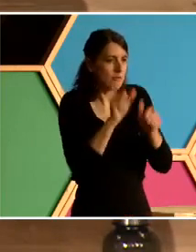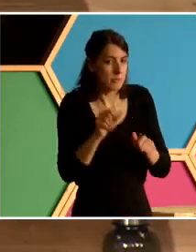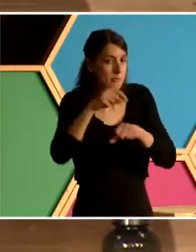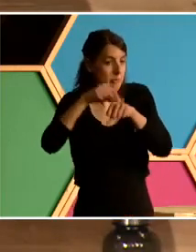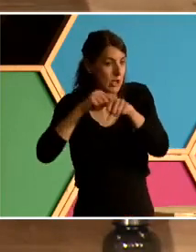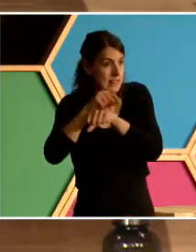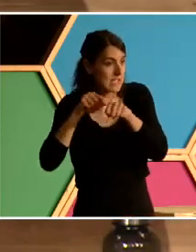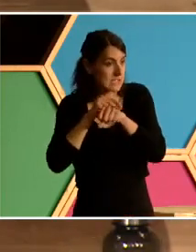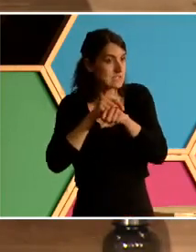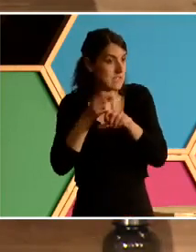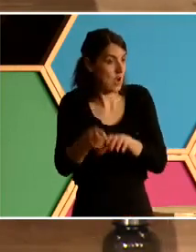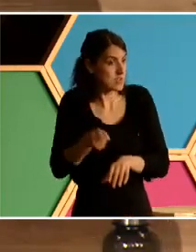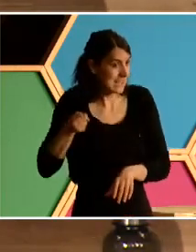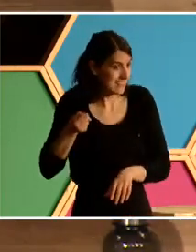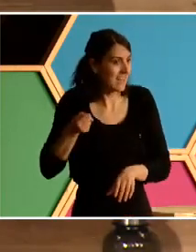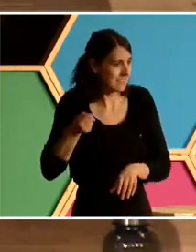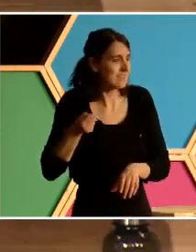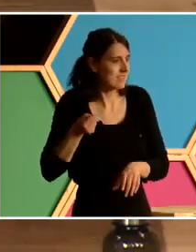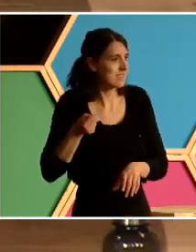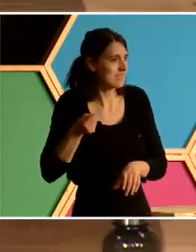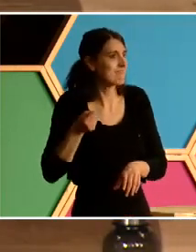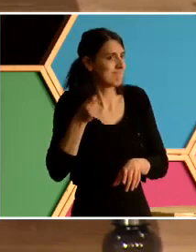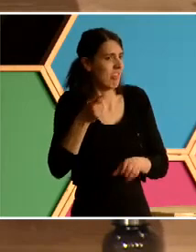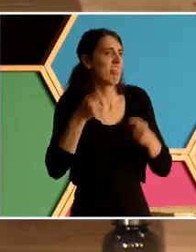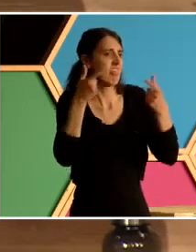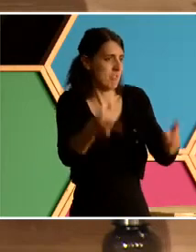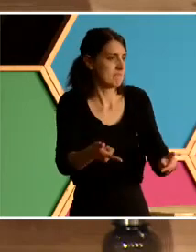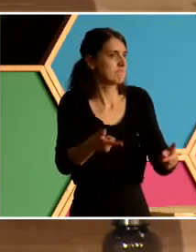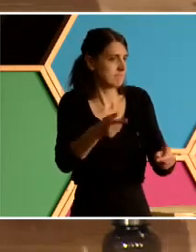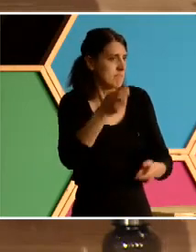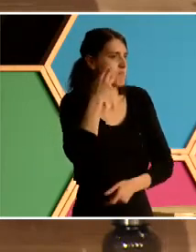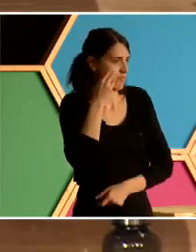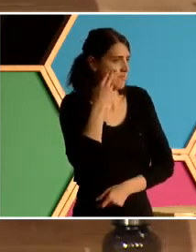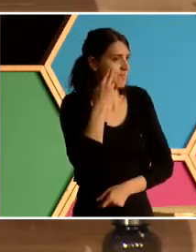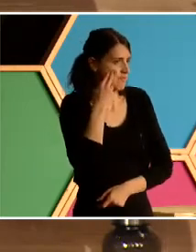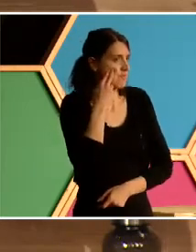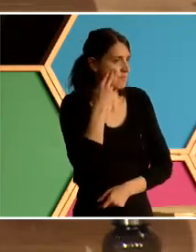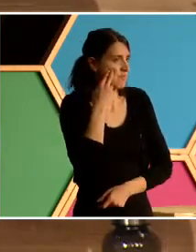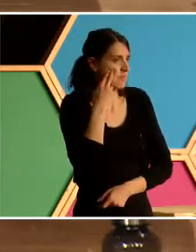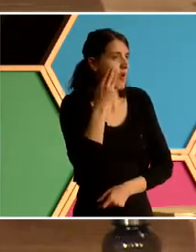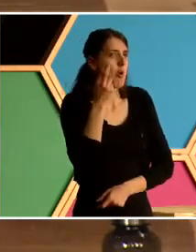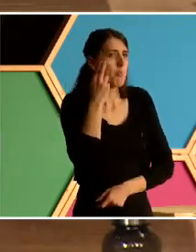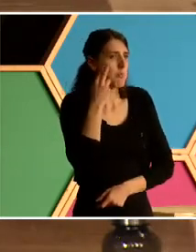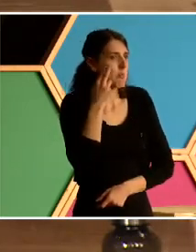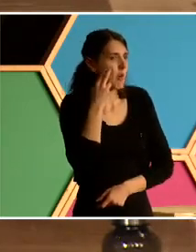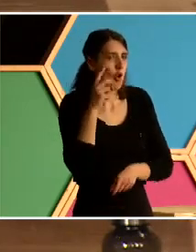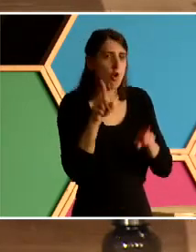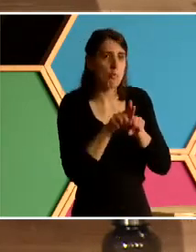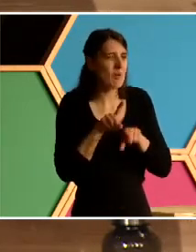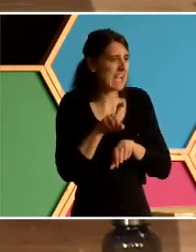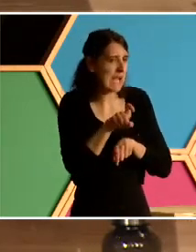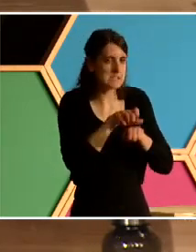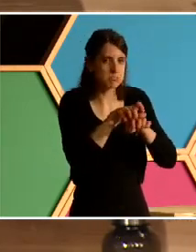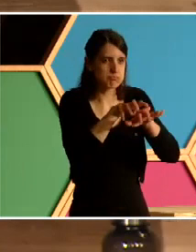polítiques de l'austeritat són les que han generat la por. Aquesta por com a càncer que s'ha estès per